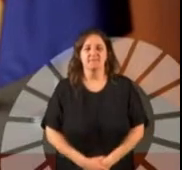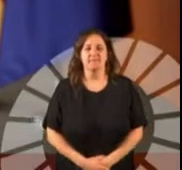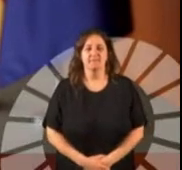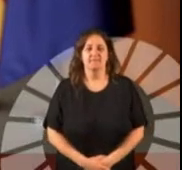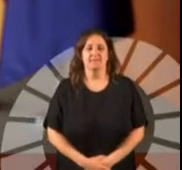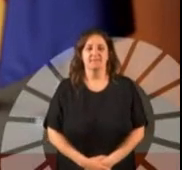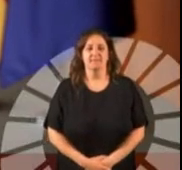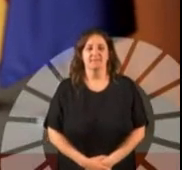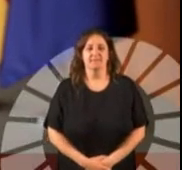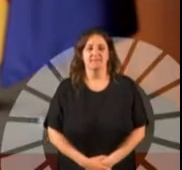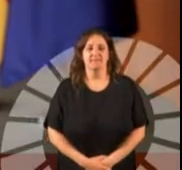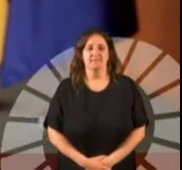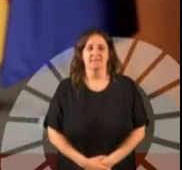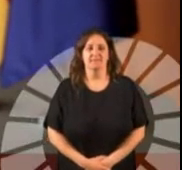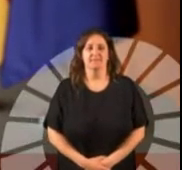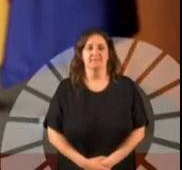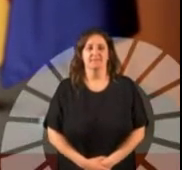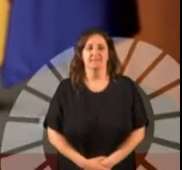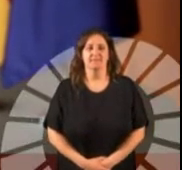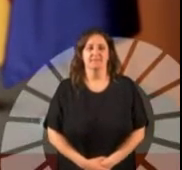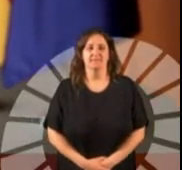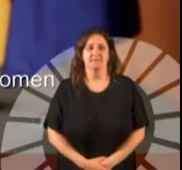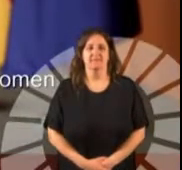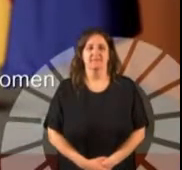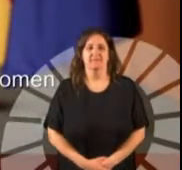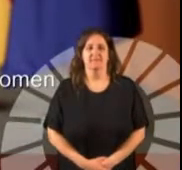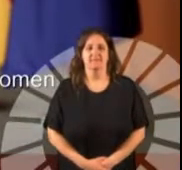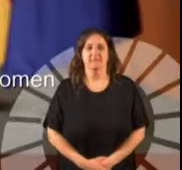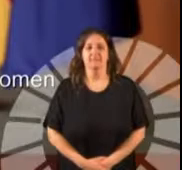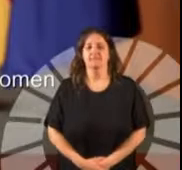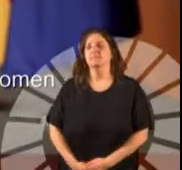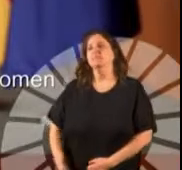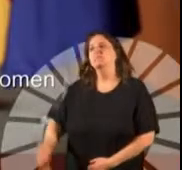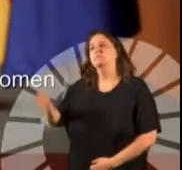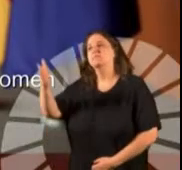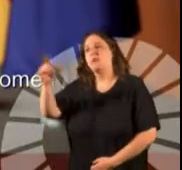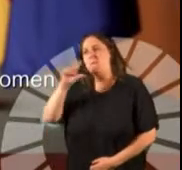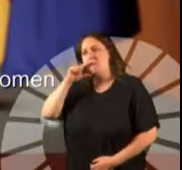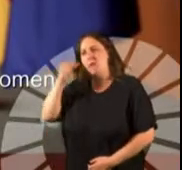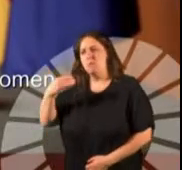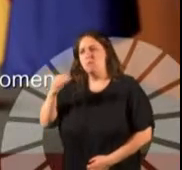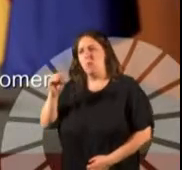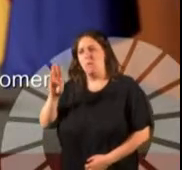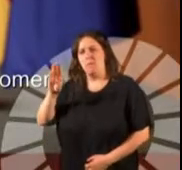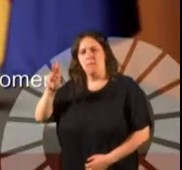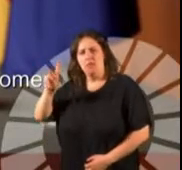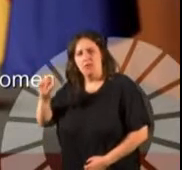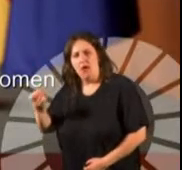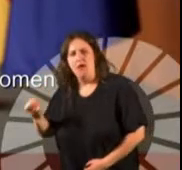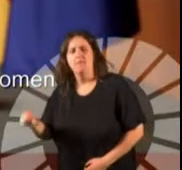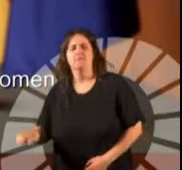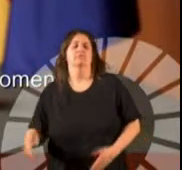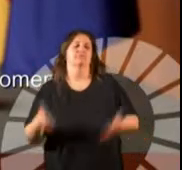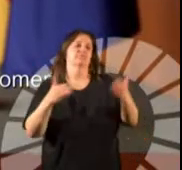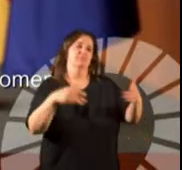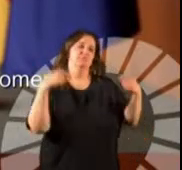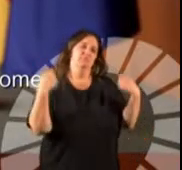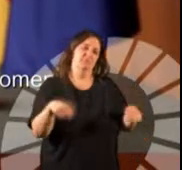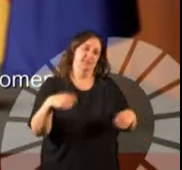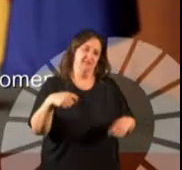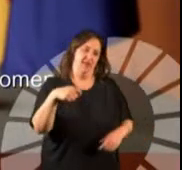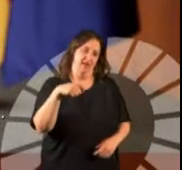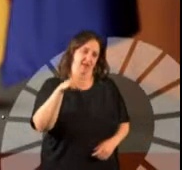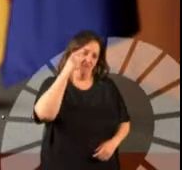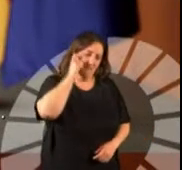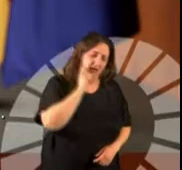sehr geehrter Herr Präsident, lieber Emmanuel, über 25 Jahre nach der Weltfrauenkonferenz in Peking und der dort